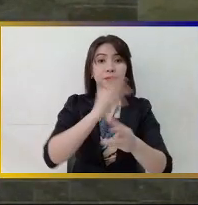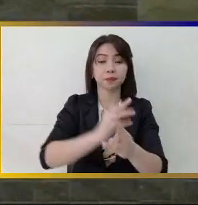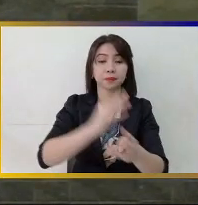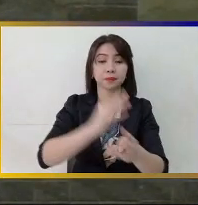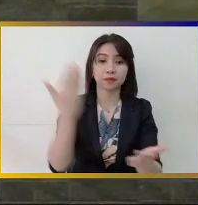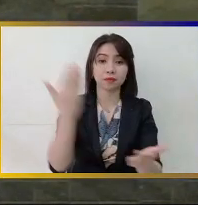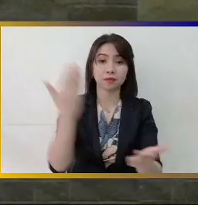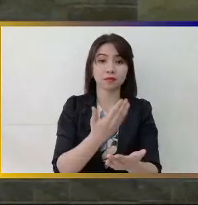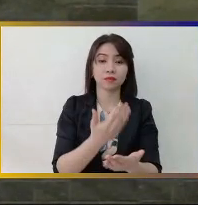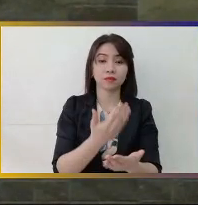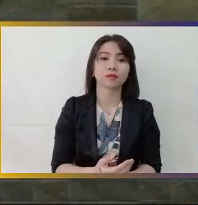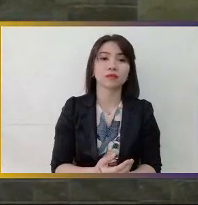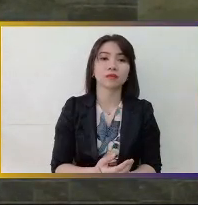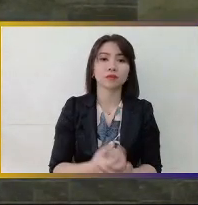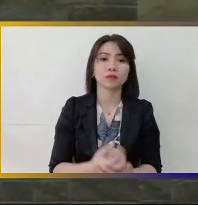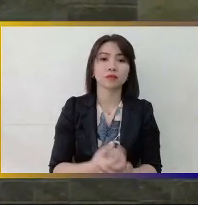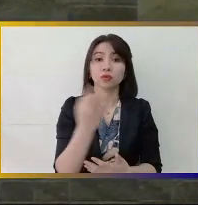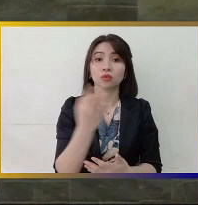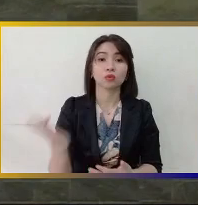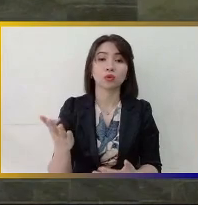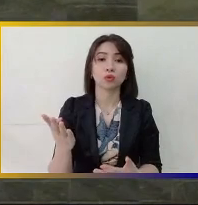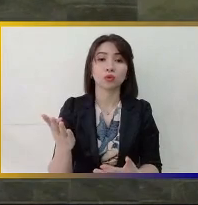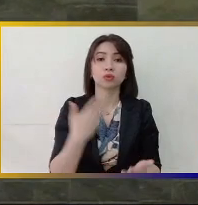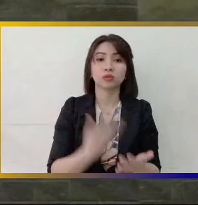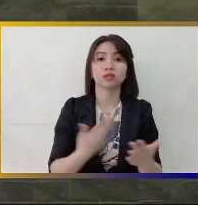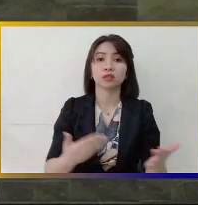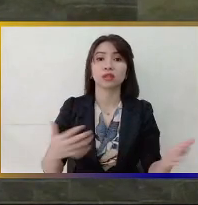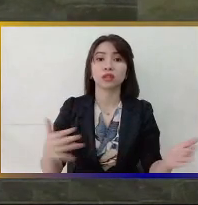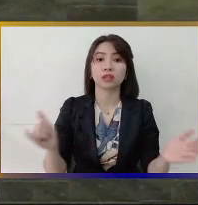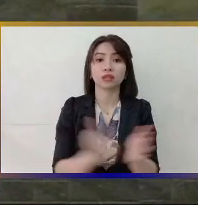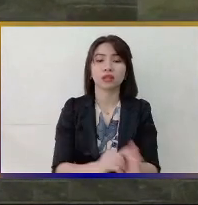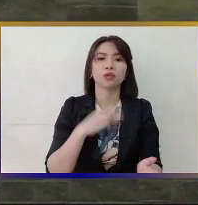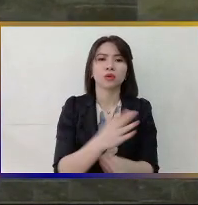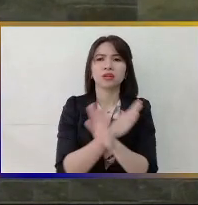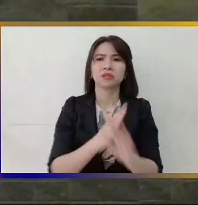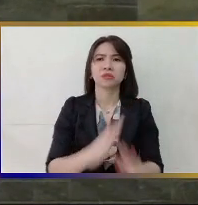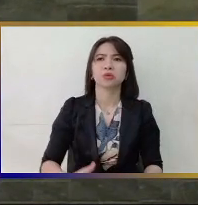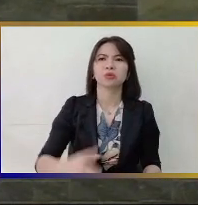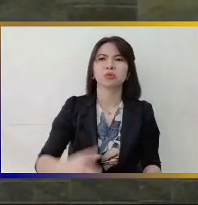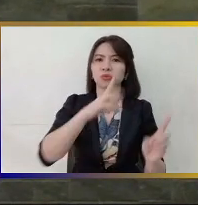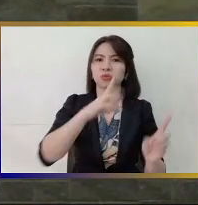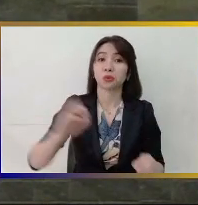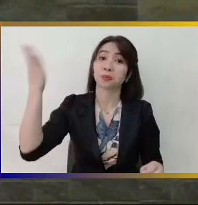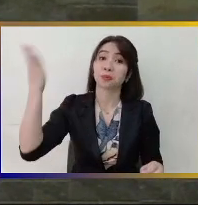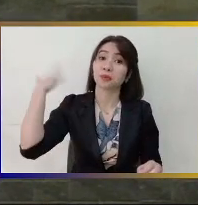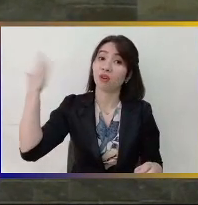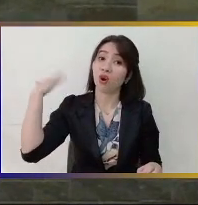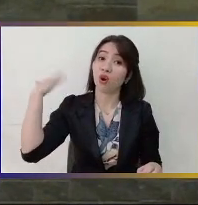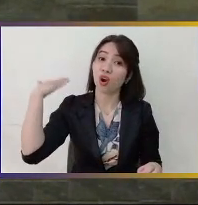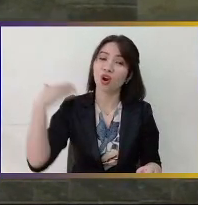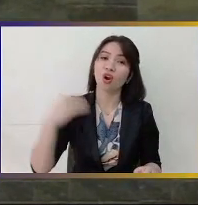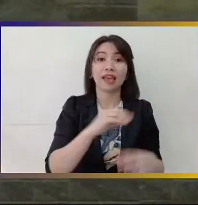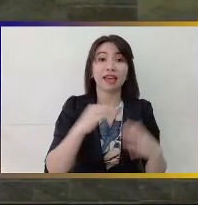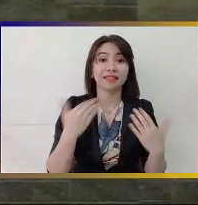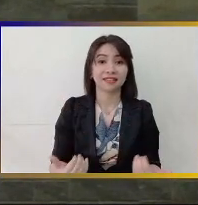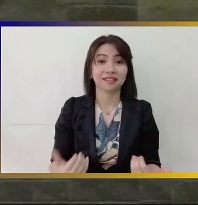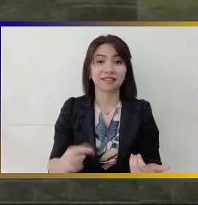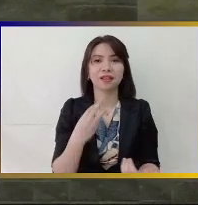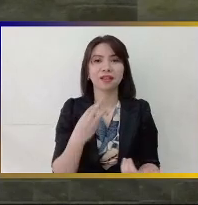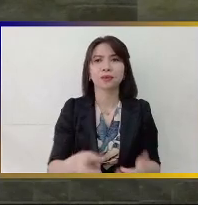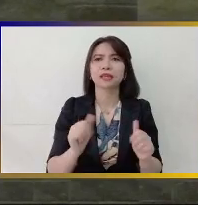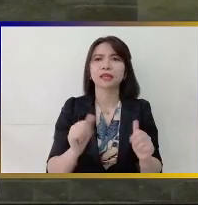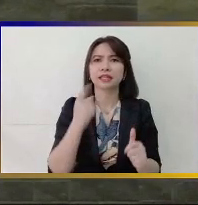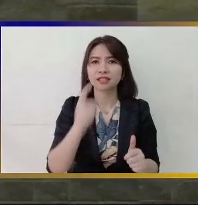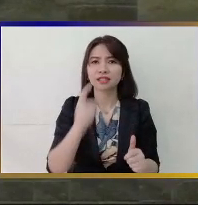Yung mga bagay na hindi natin ginagawa noon na ngayon nasasabi mo, my goodness, I can't believe